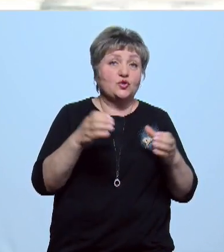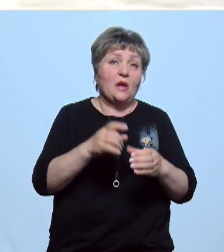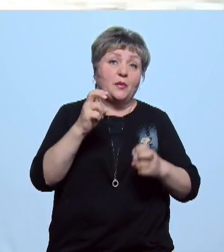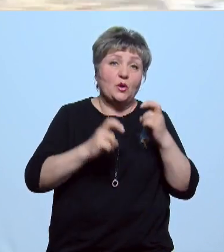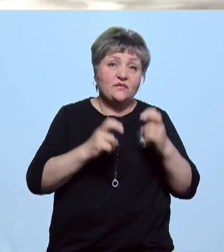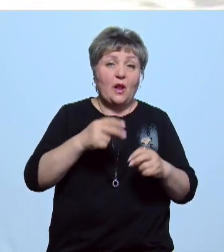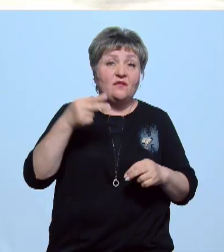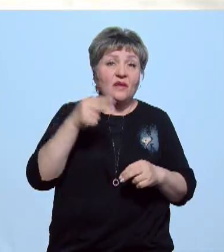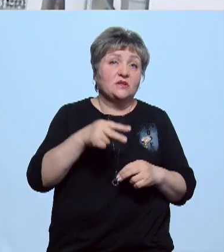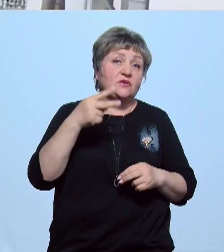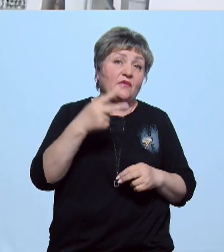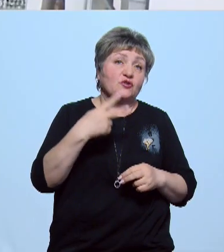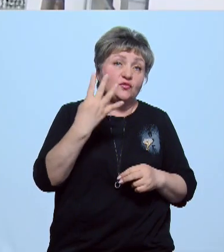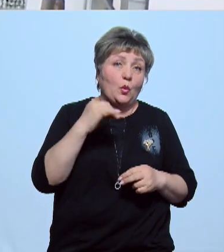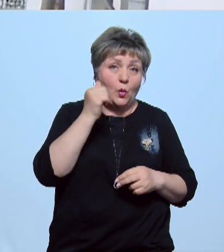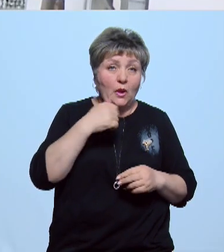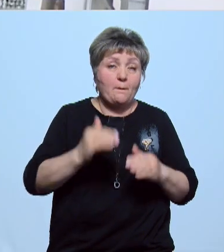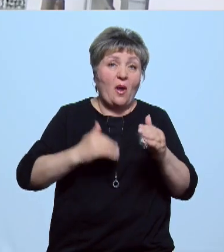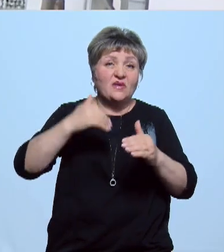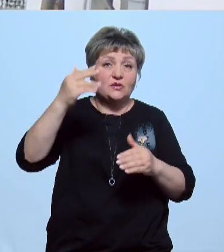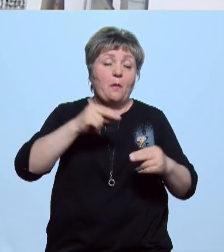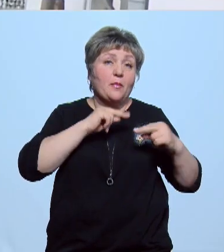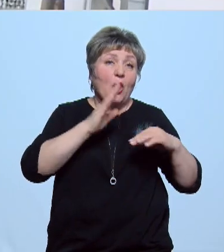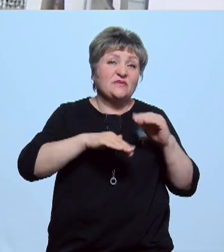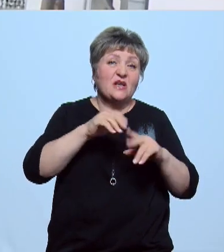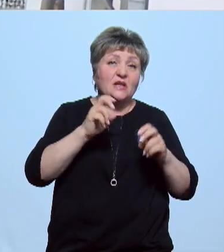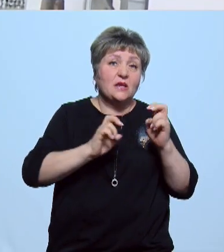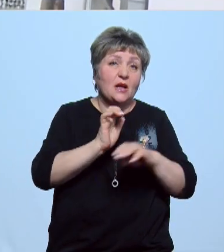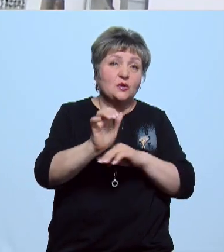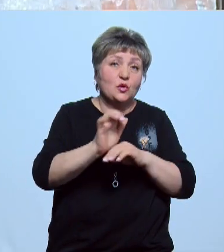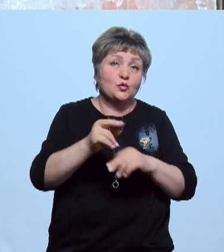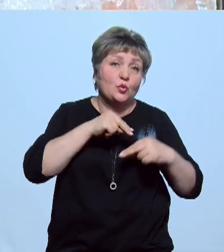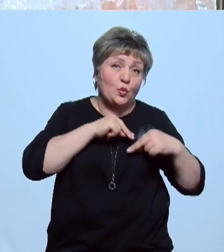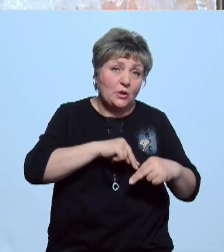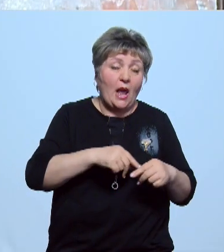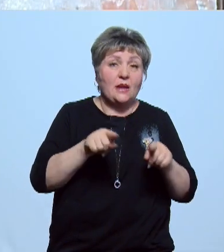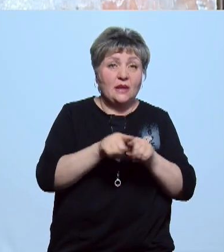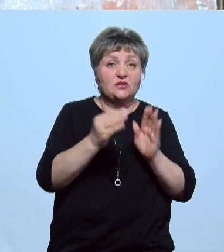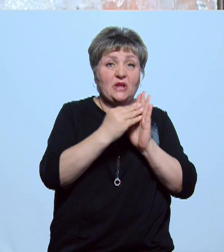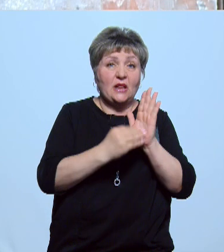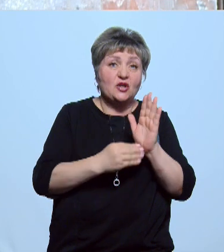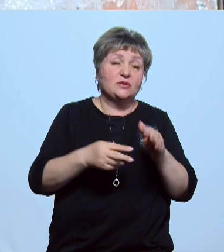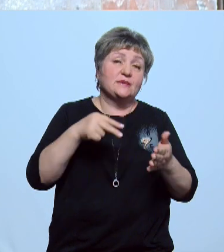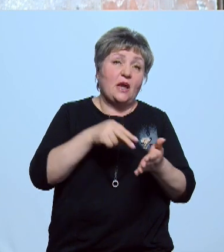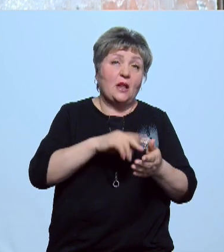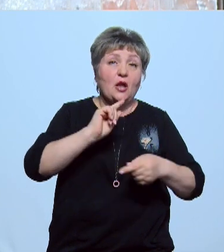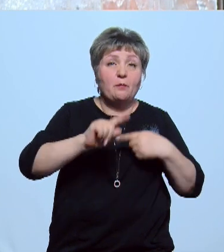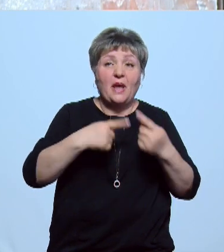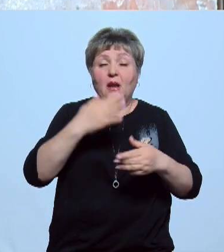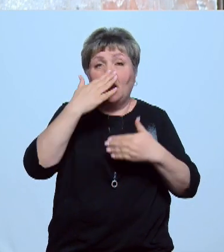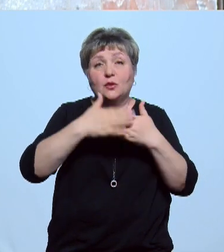И к 2024 году повысить производительность труда на 30%. Такие же задачи стоят и перед другими предприятиями